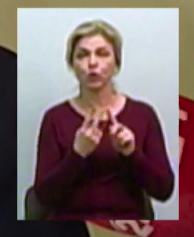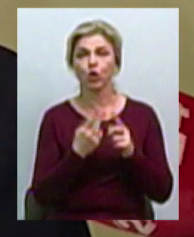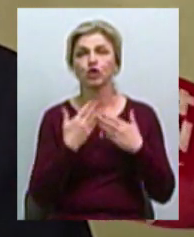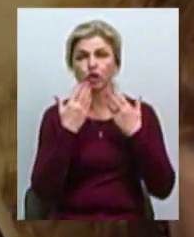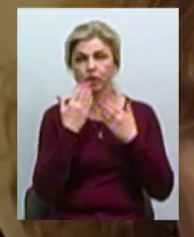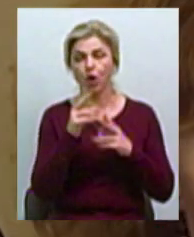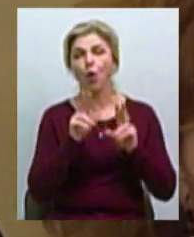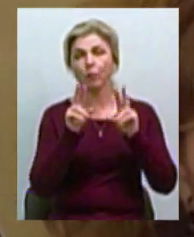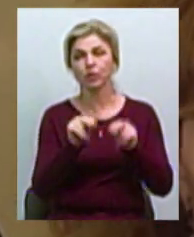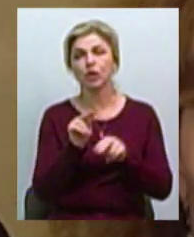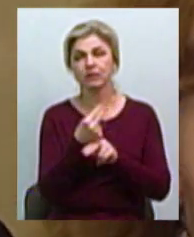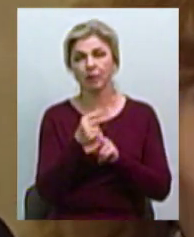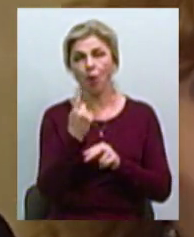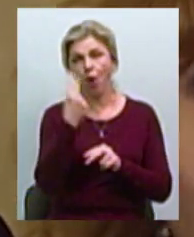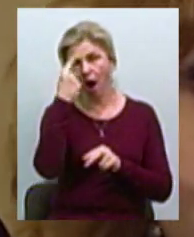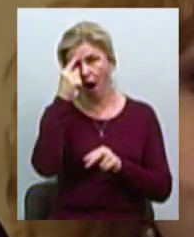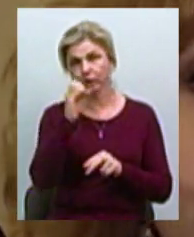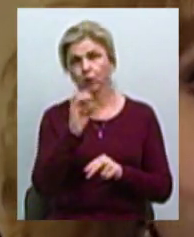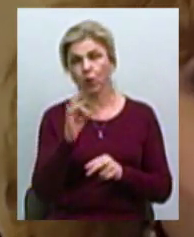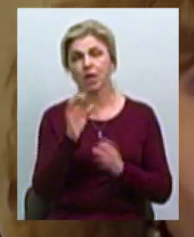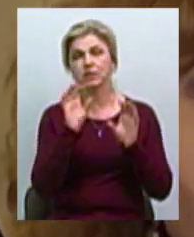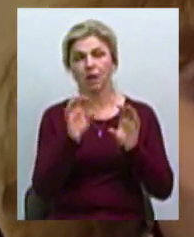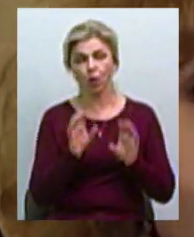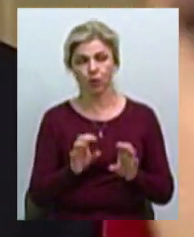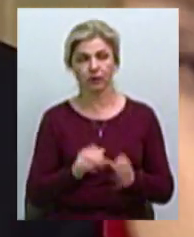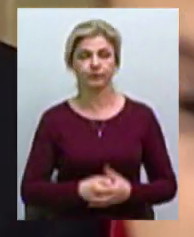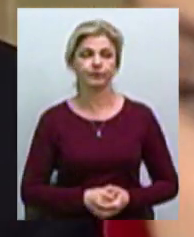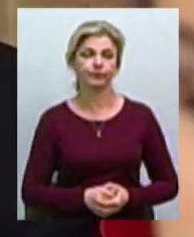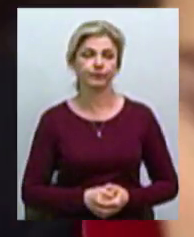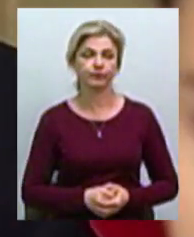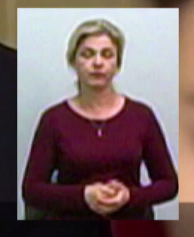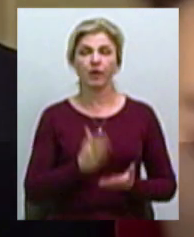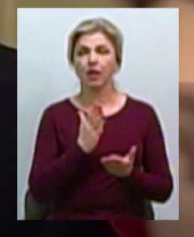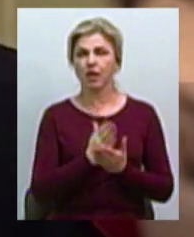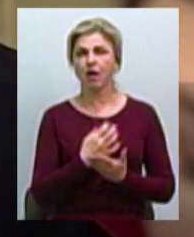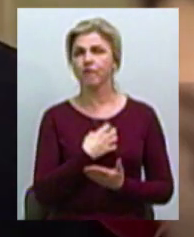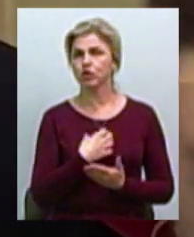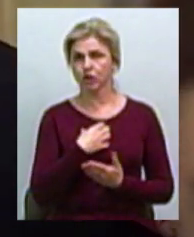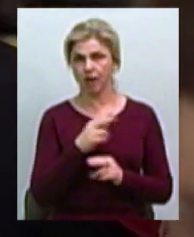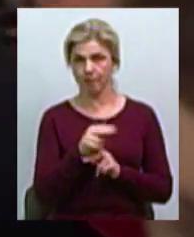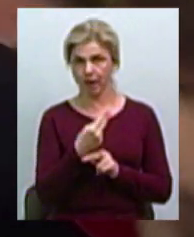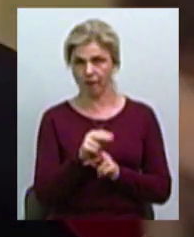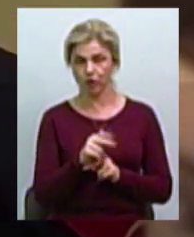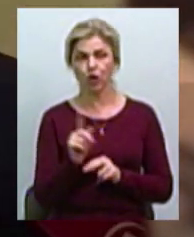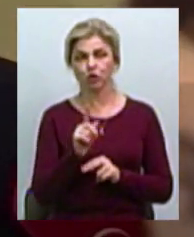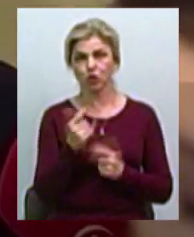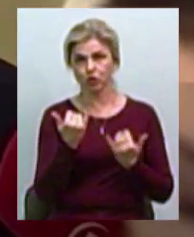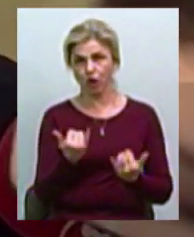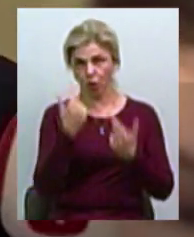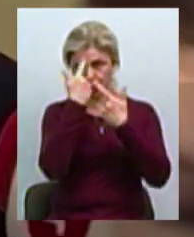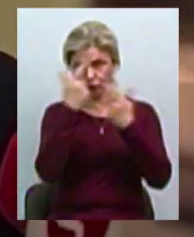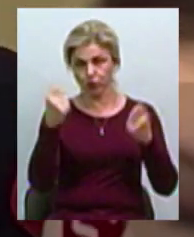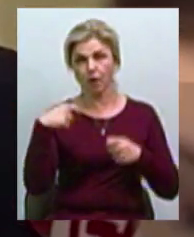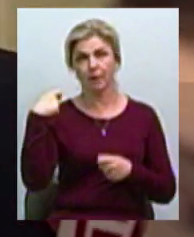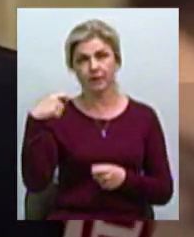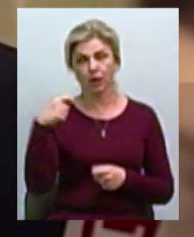обіцяє виправити один з авторів законопроєкту Микола Сольський. Є ключові правки, це ті, які озвучив президент. Це